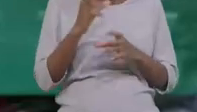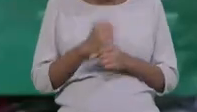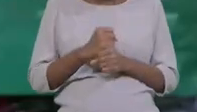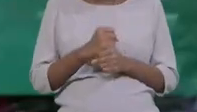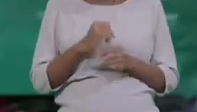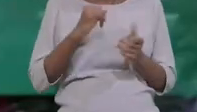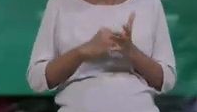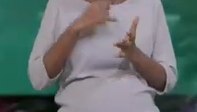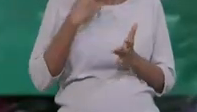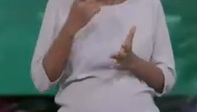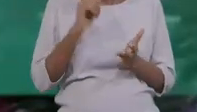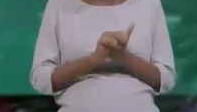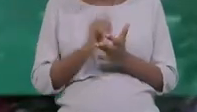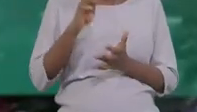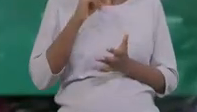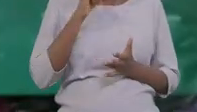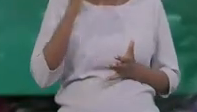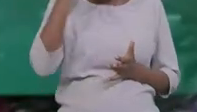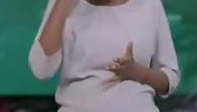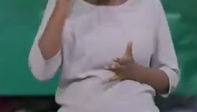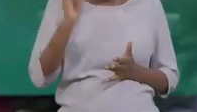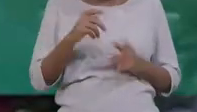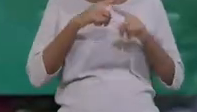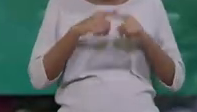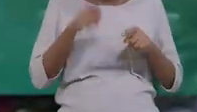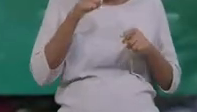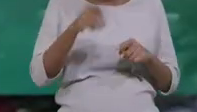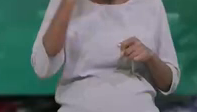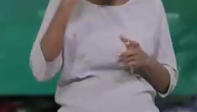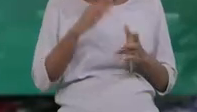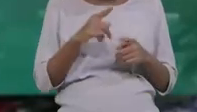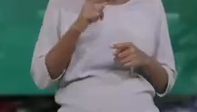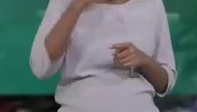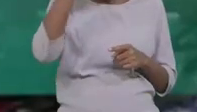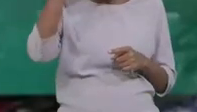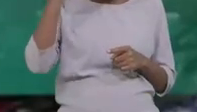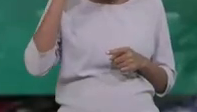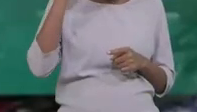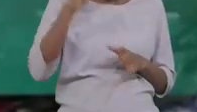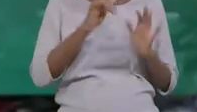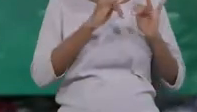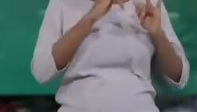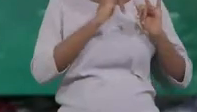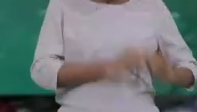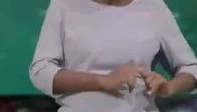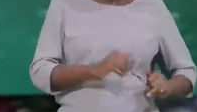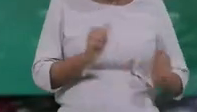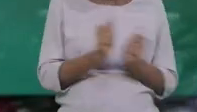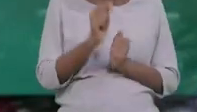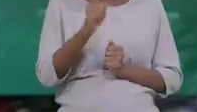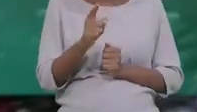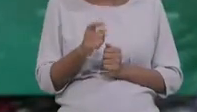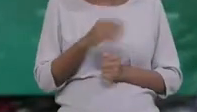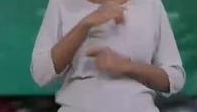ils reçoivent. Ils ne le connaissent pas. Mais vous le connaissez car il demeure